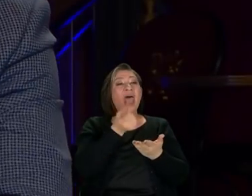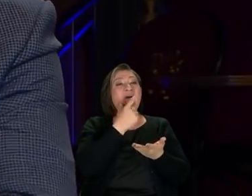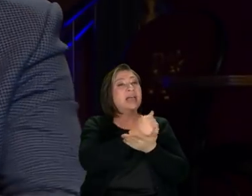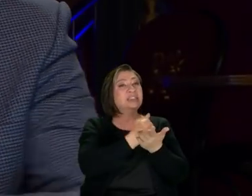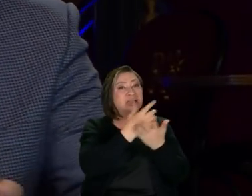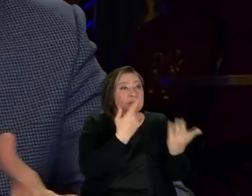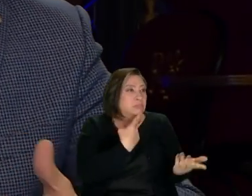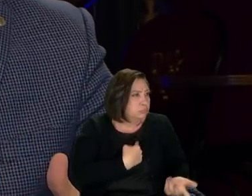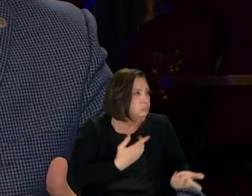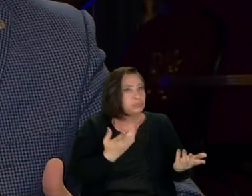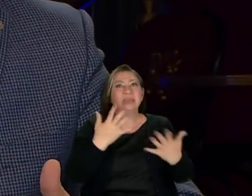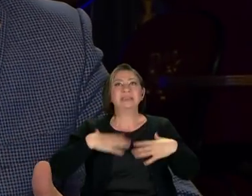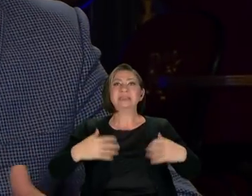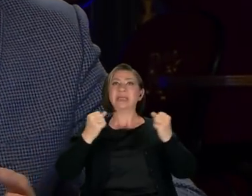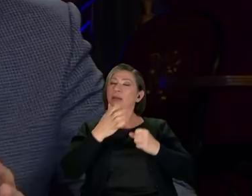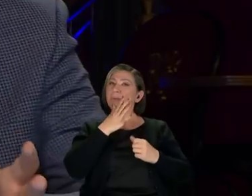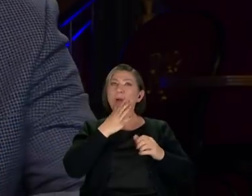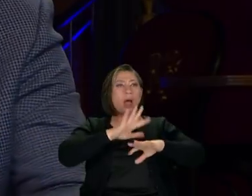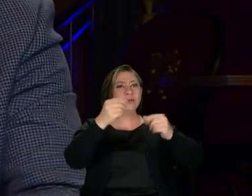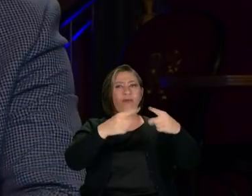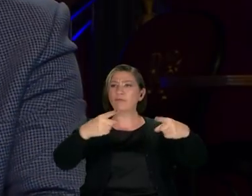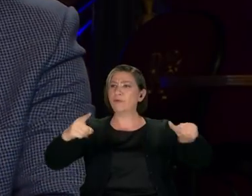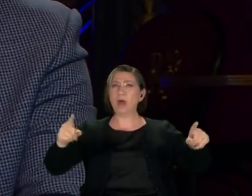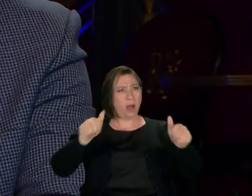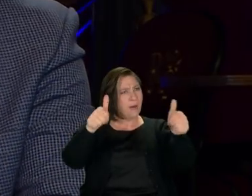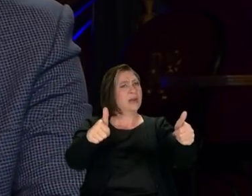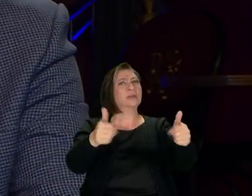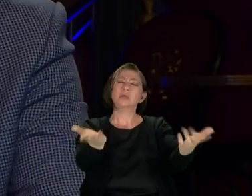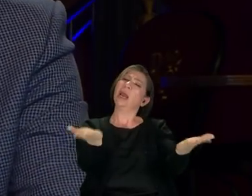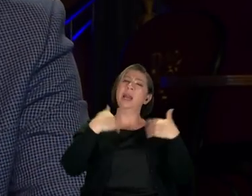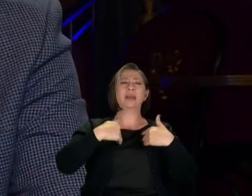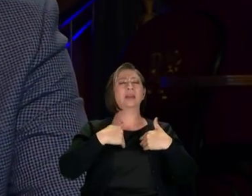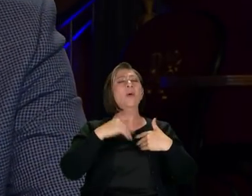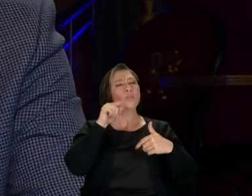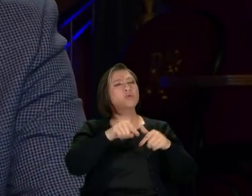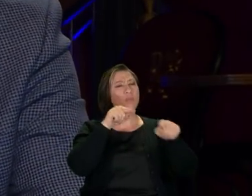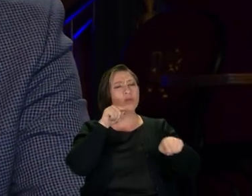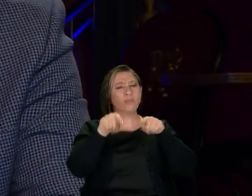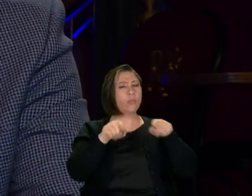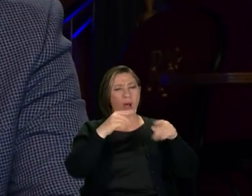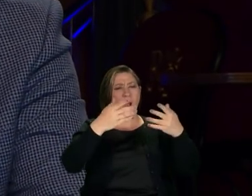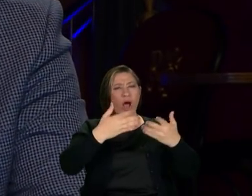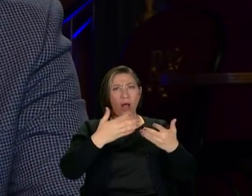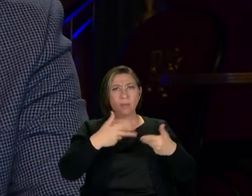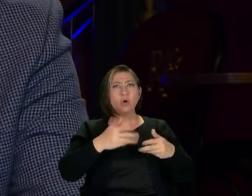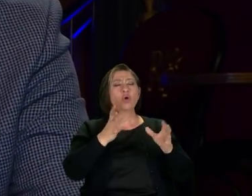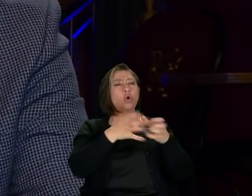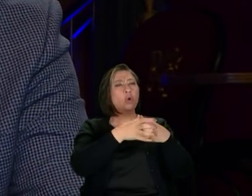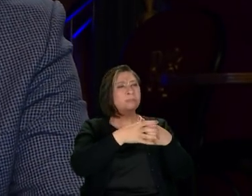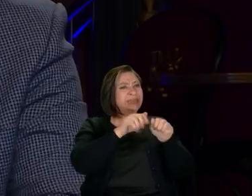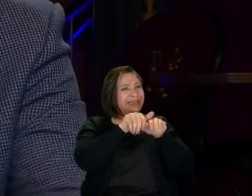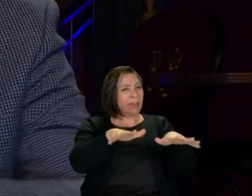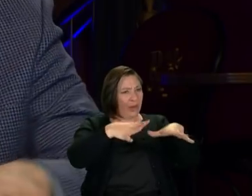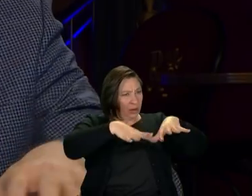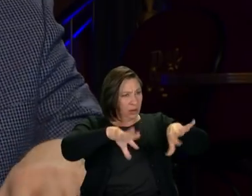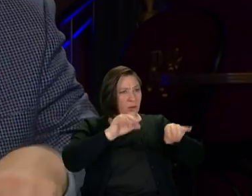eczacılık olsun. Birisi sağlık bilimleri olsun. Herkes farklı bir şey. Aferin dedim, gelin bakalım. Bunları aldım. Kulüp sistemini